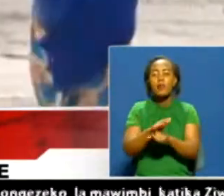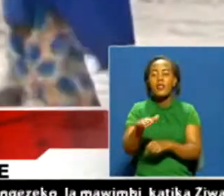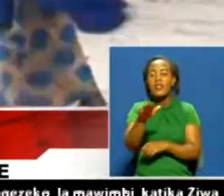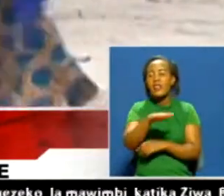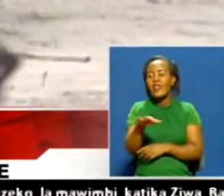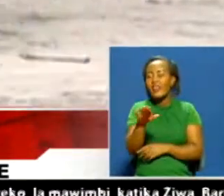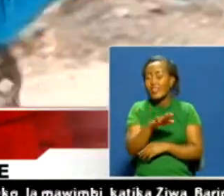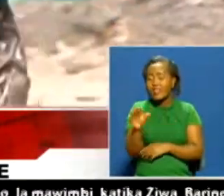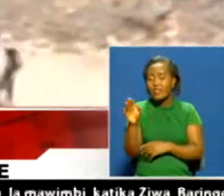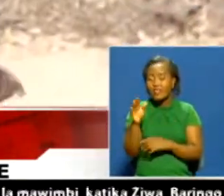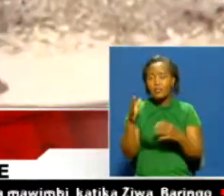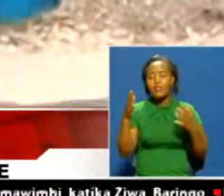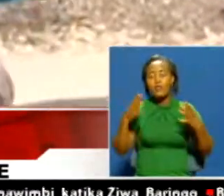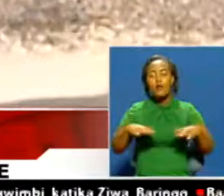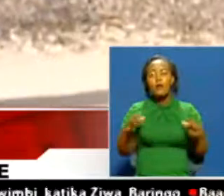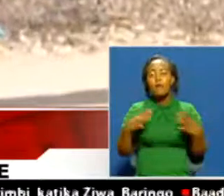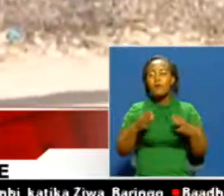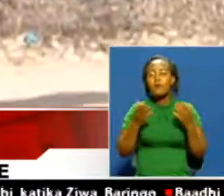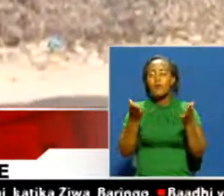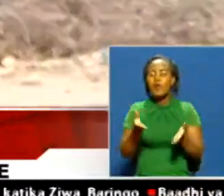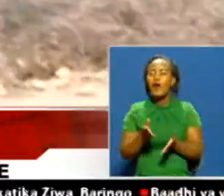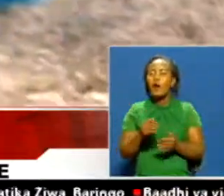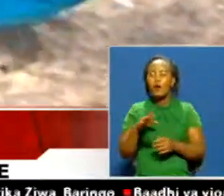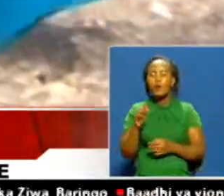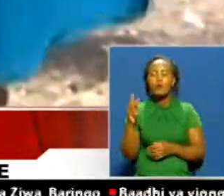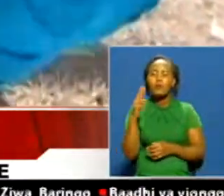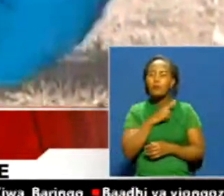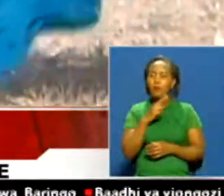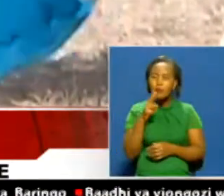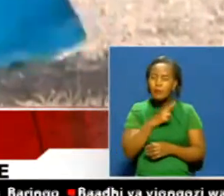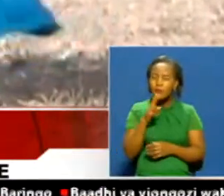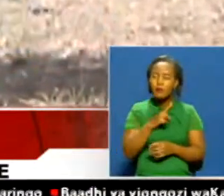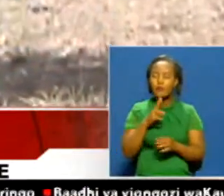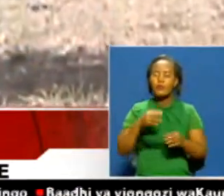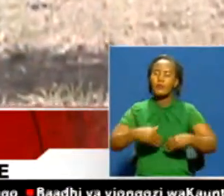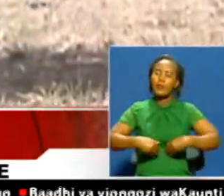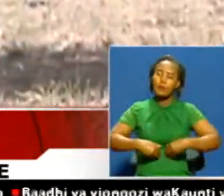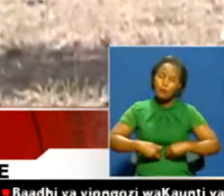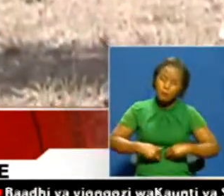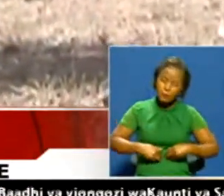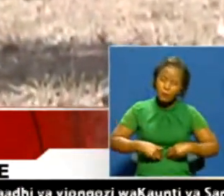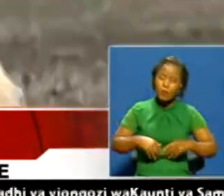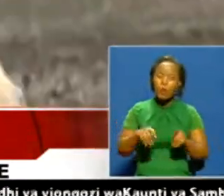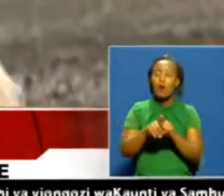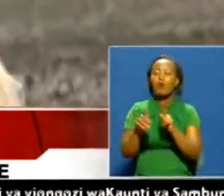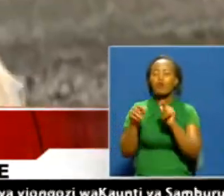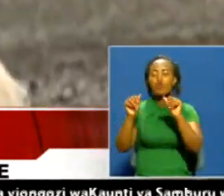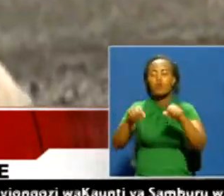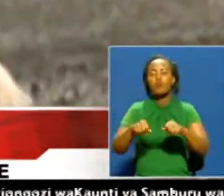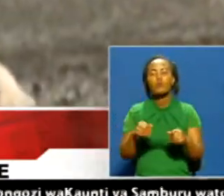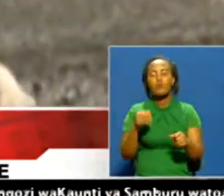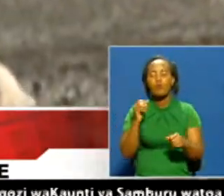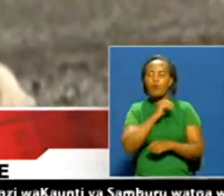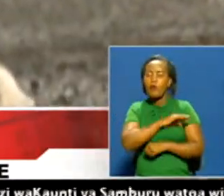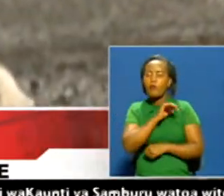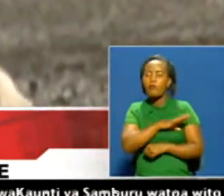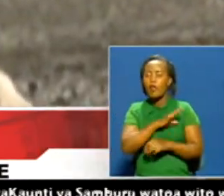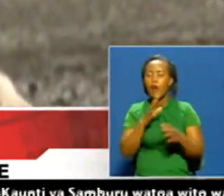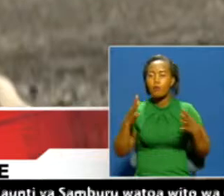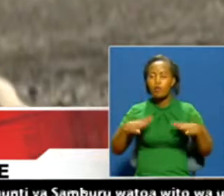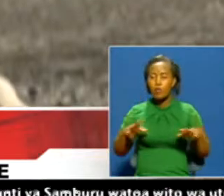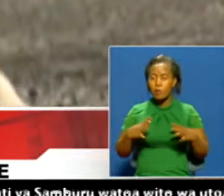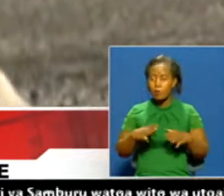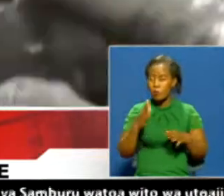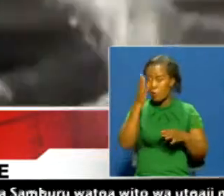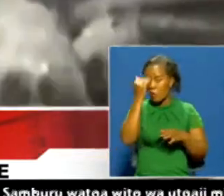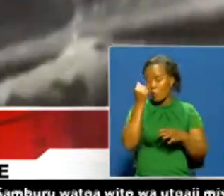kimewaweka wakazi kwenye hatari ya kukumbwa na baa la njaa, huku kikizidisha taharuki miongoni mwa jamii kutokana na uhaba wa